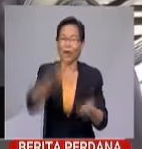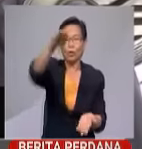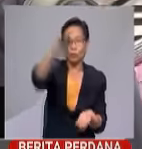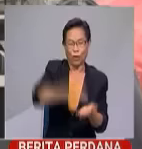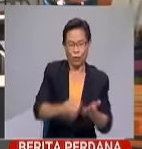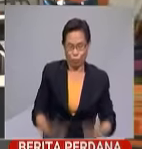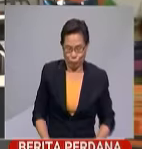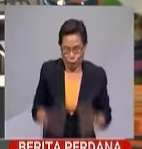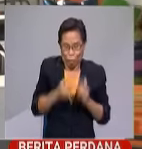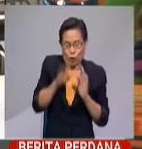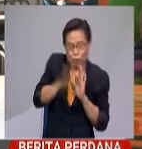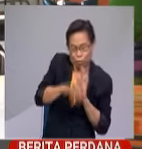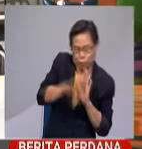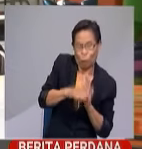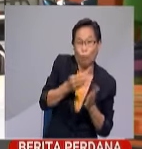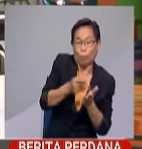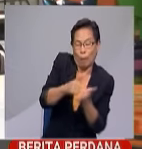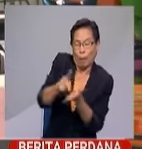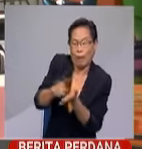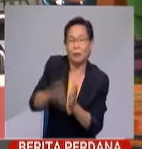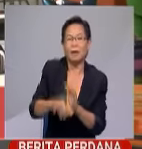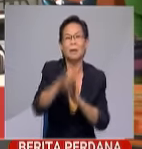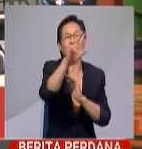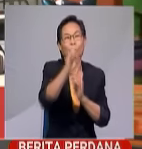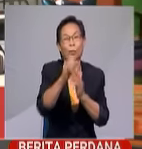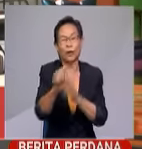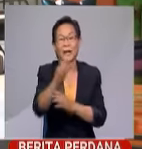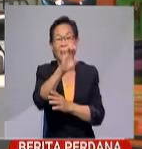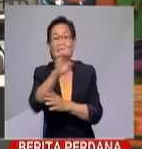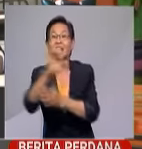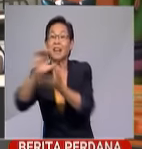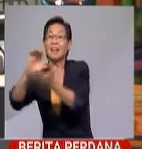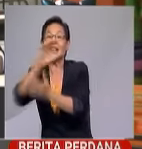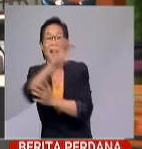living cost. RM30